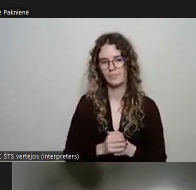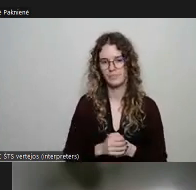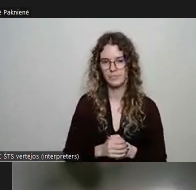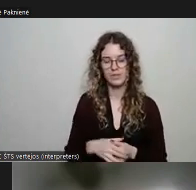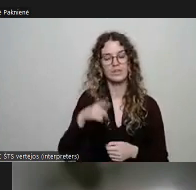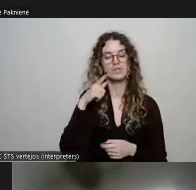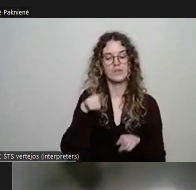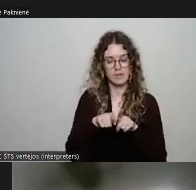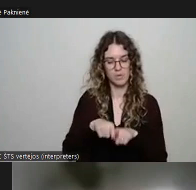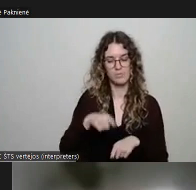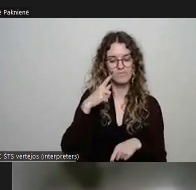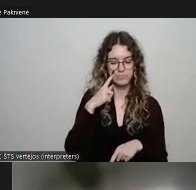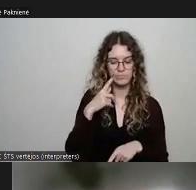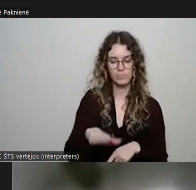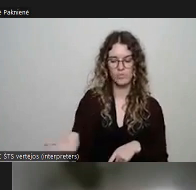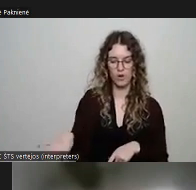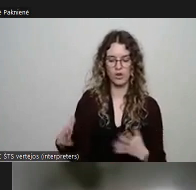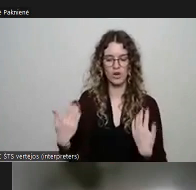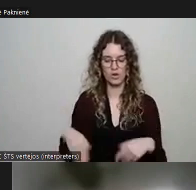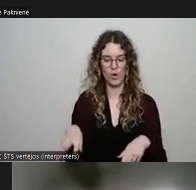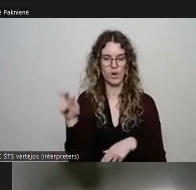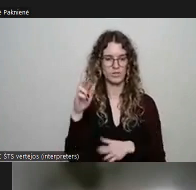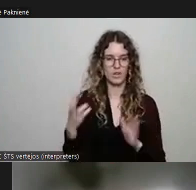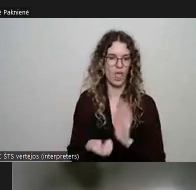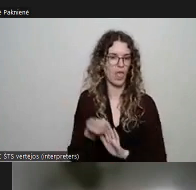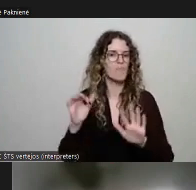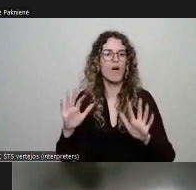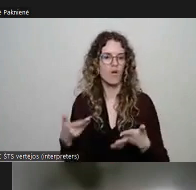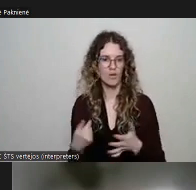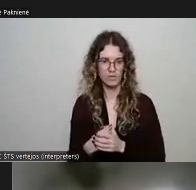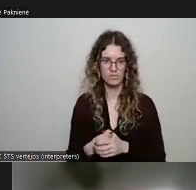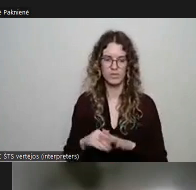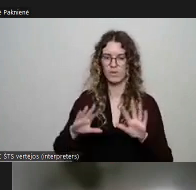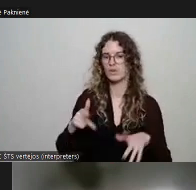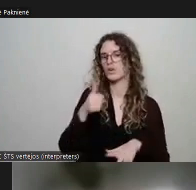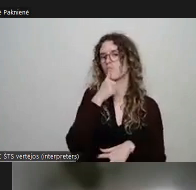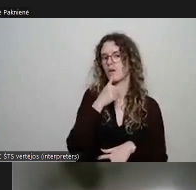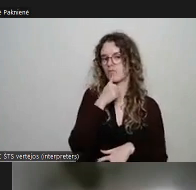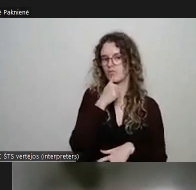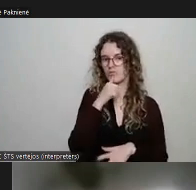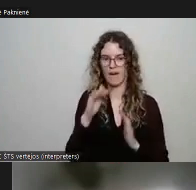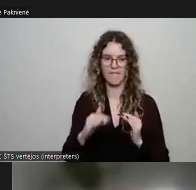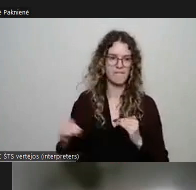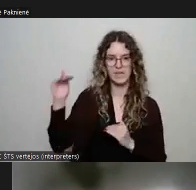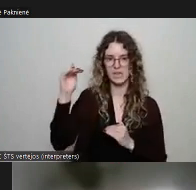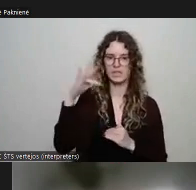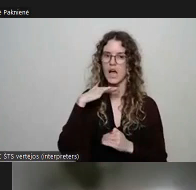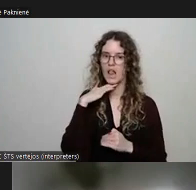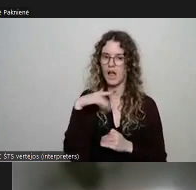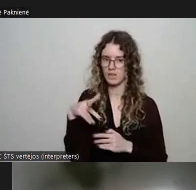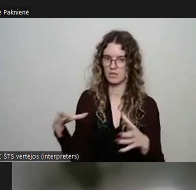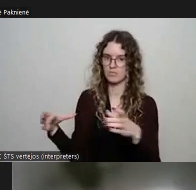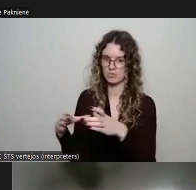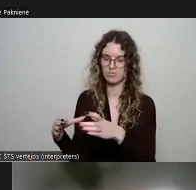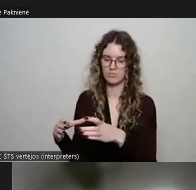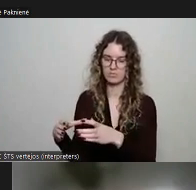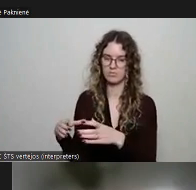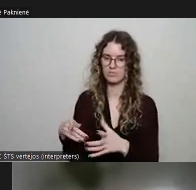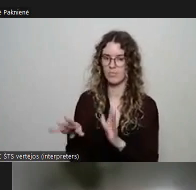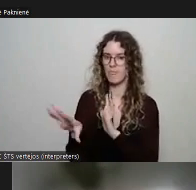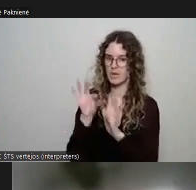pasiektus mokymus rezultatus. Jeigu paimsime kažkokią tai klasę vyresnę, tai, reiškia, turi būti atsižvelgta, ką